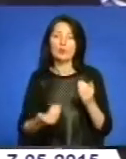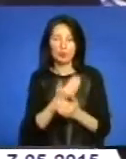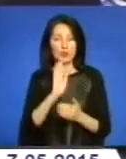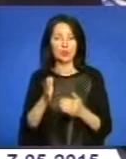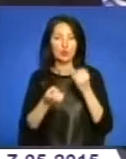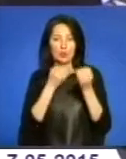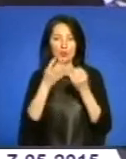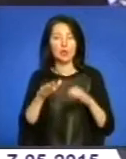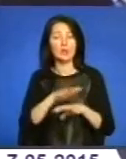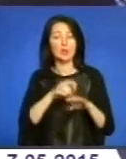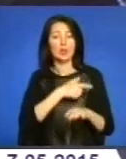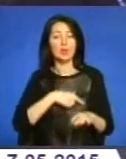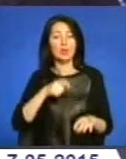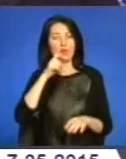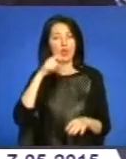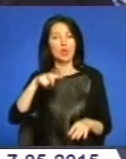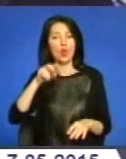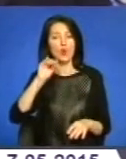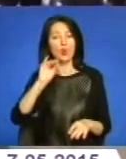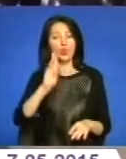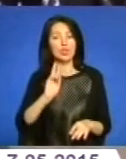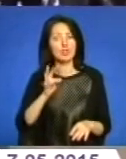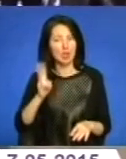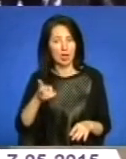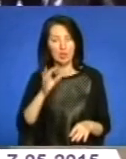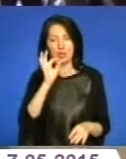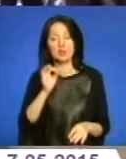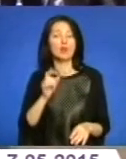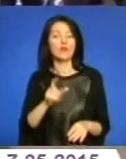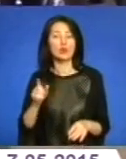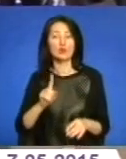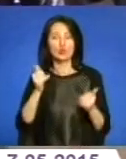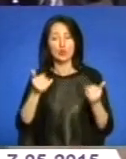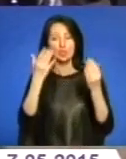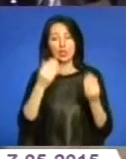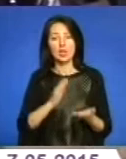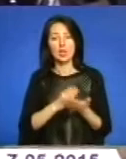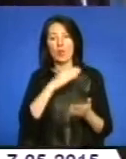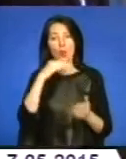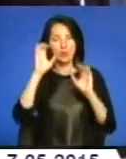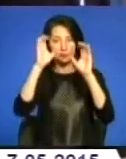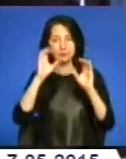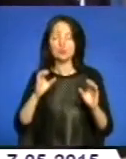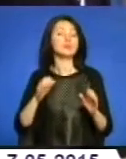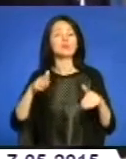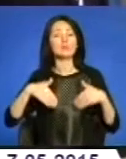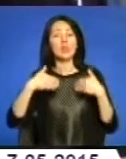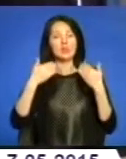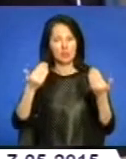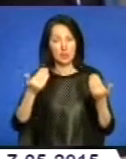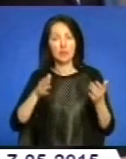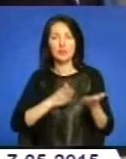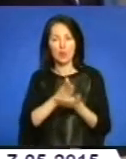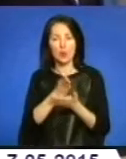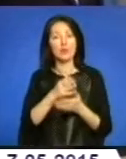процвітати. Народний депутат України Микола Люшняк запевнив людей, що на сьогоднішній день є багато законодавчих ініціатив, спрямованих на розвиток